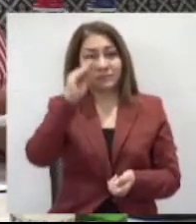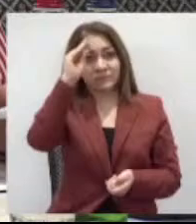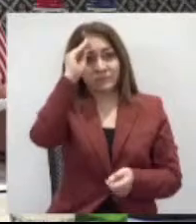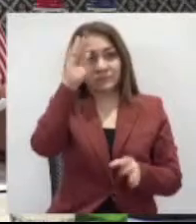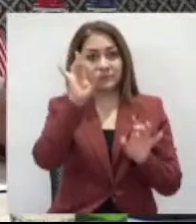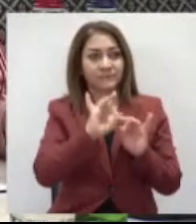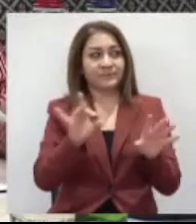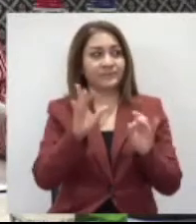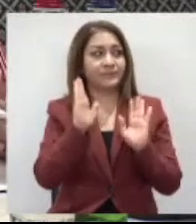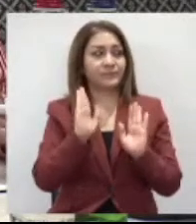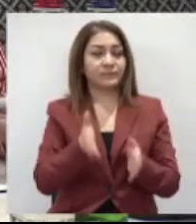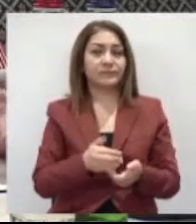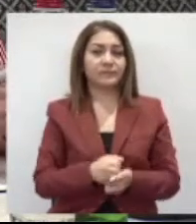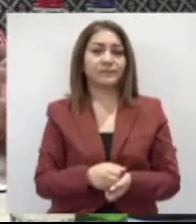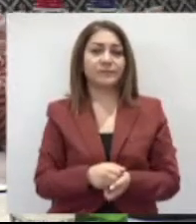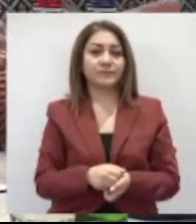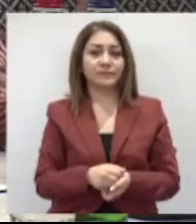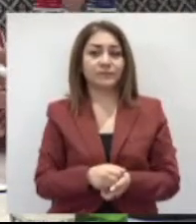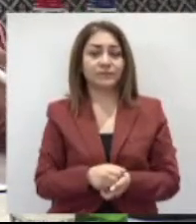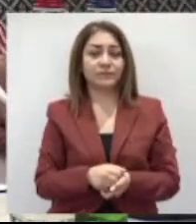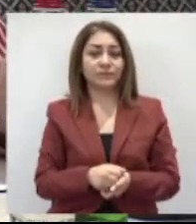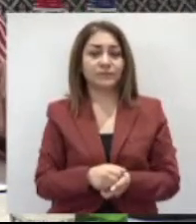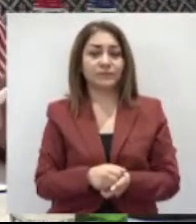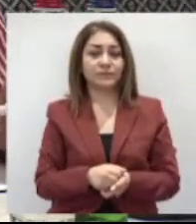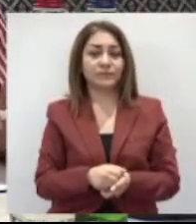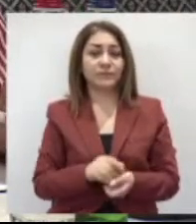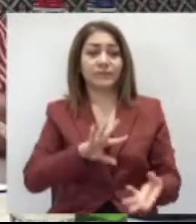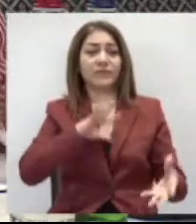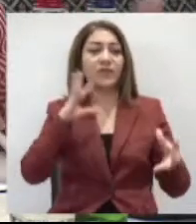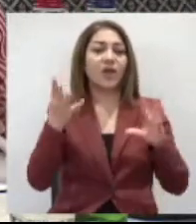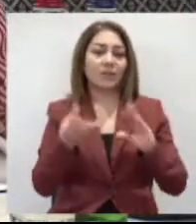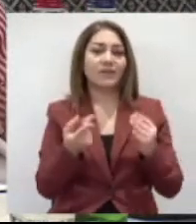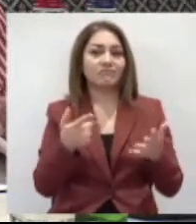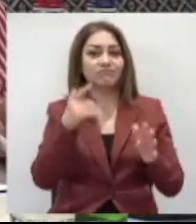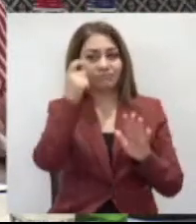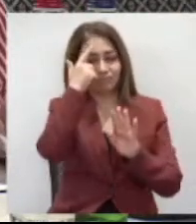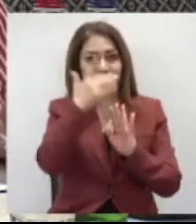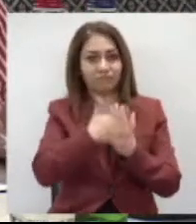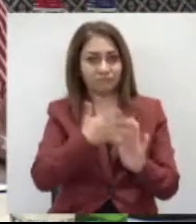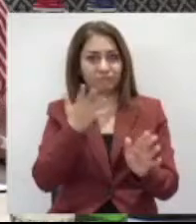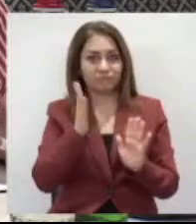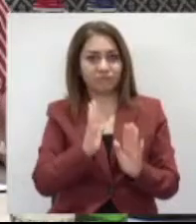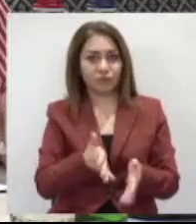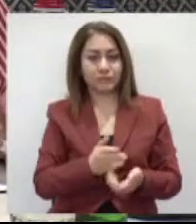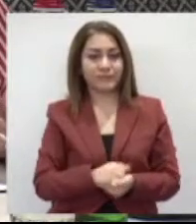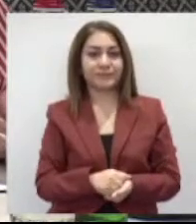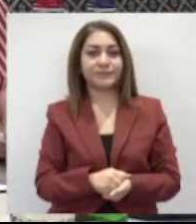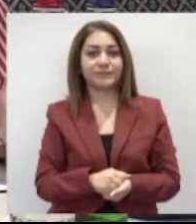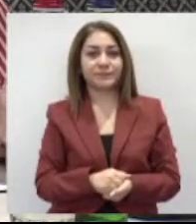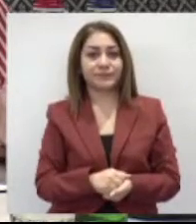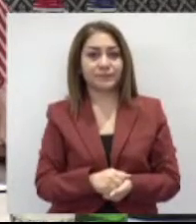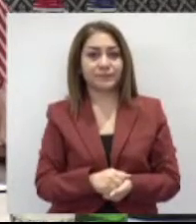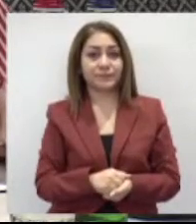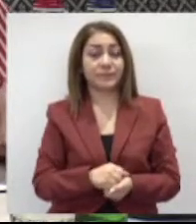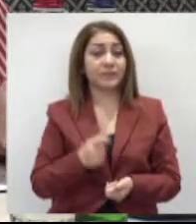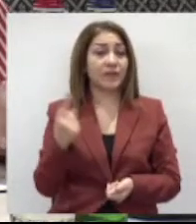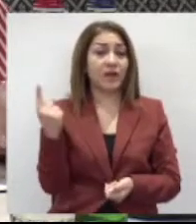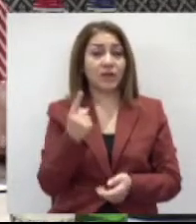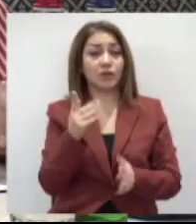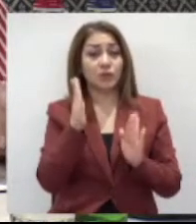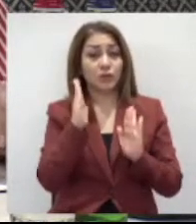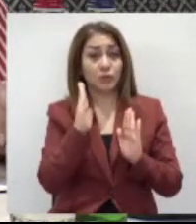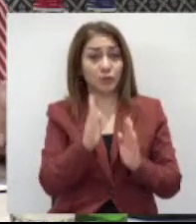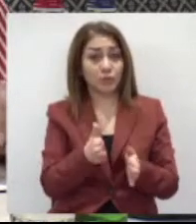նորից կներկայացնենք, ու ենթադրում եմ, որ այդ ամփոփ պատկերը արդեն հասկանալի կդարձնի ամենը։ Առաջին